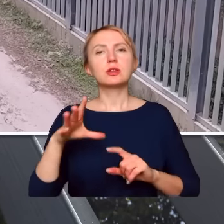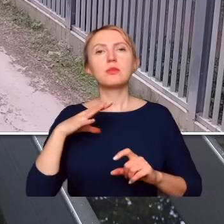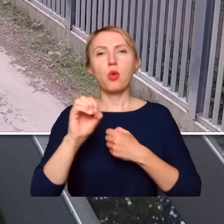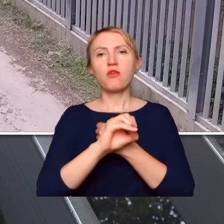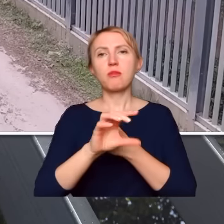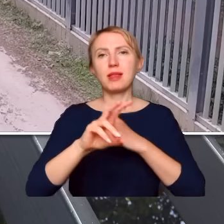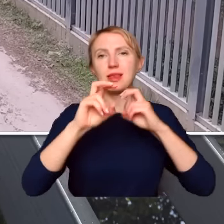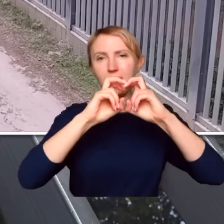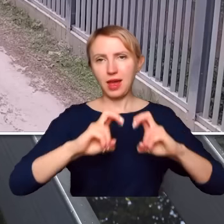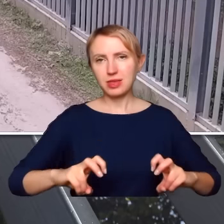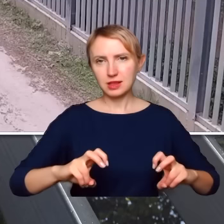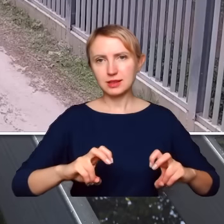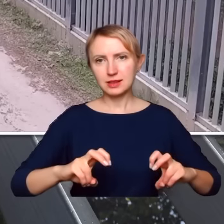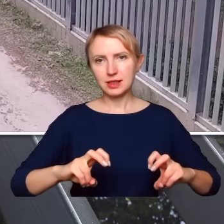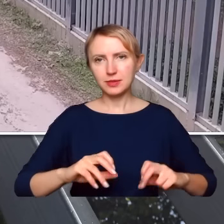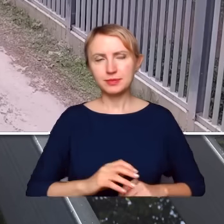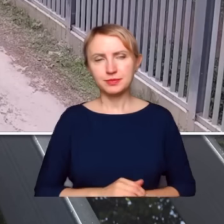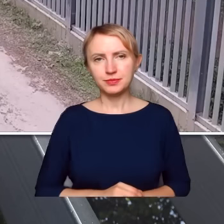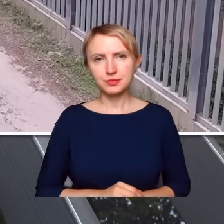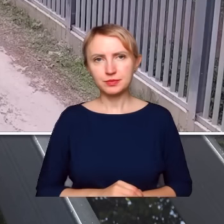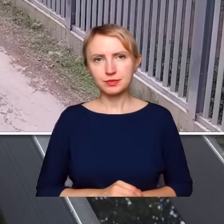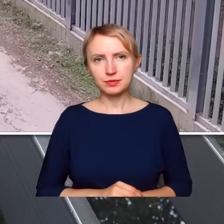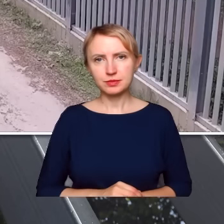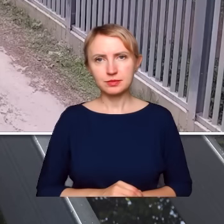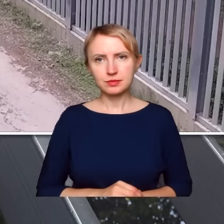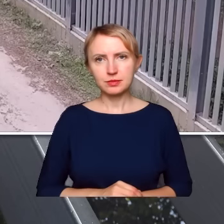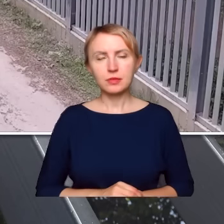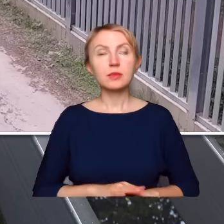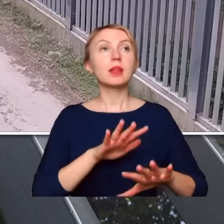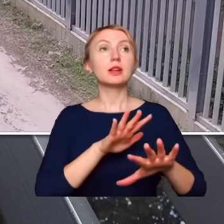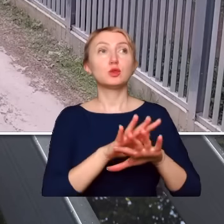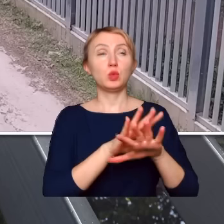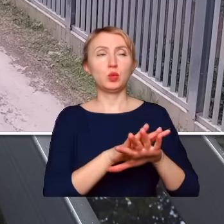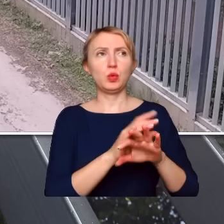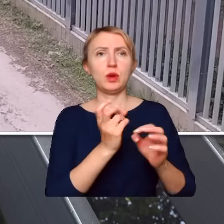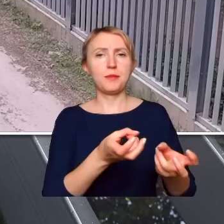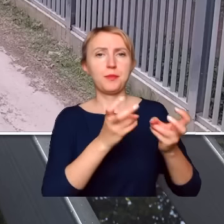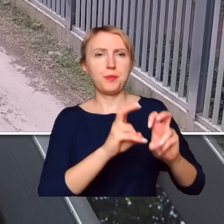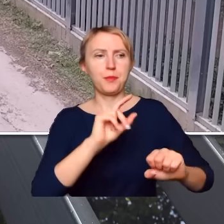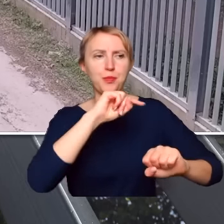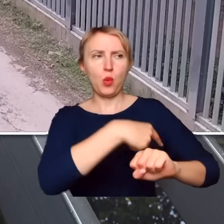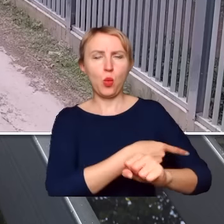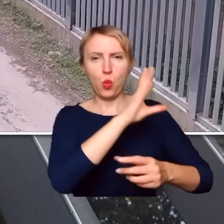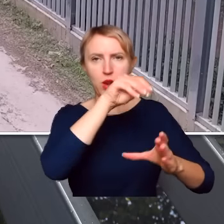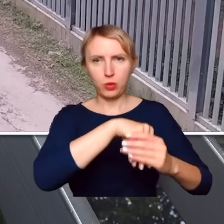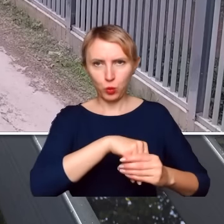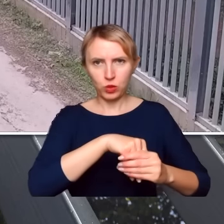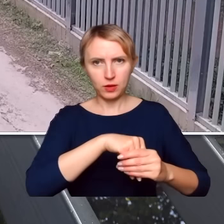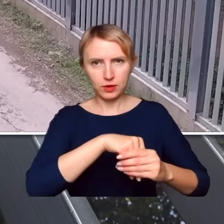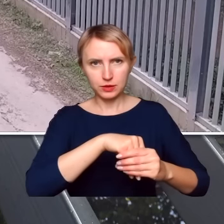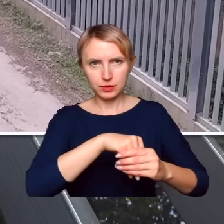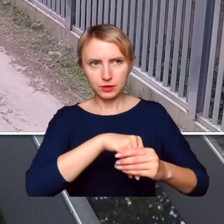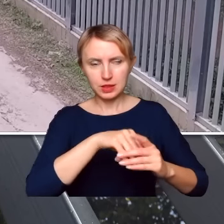czyli jakaś struktura powołana w ramach prokuratury do